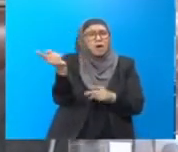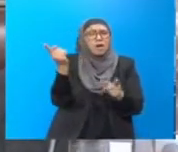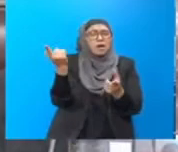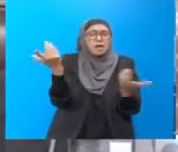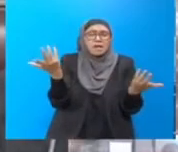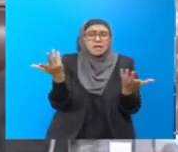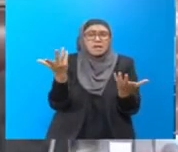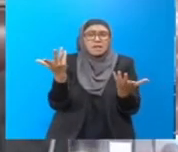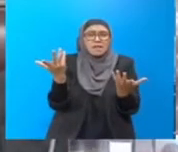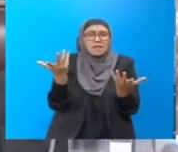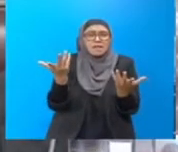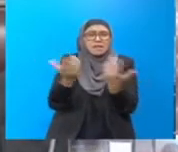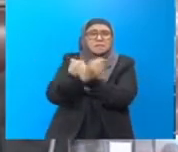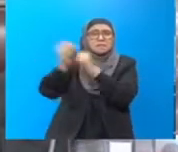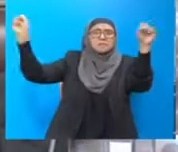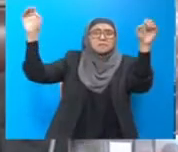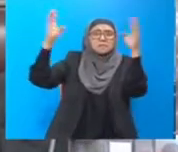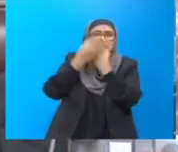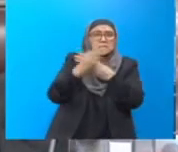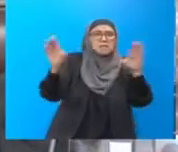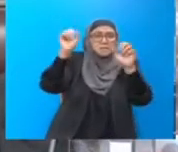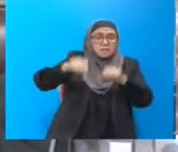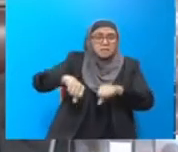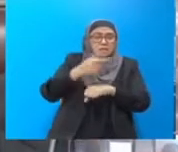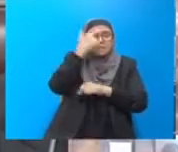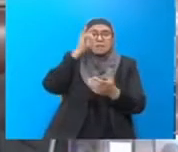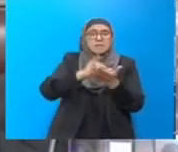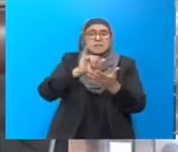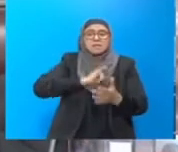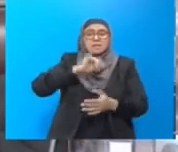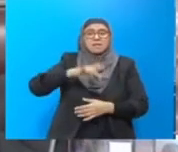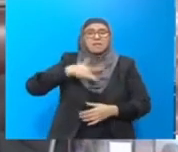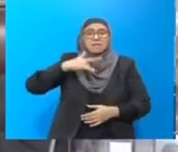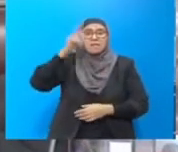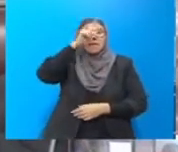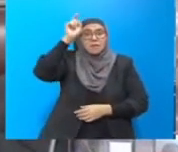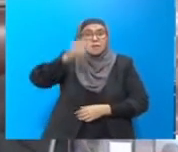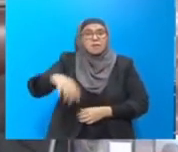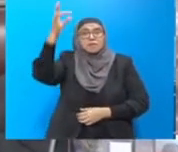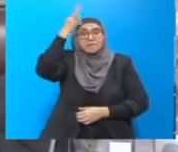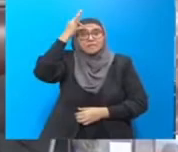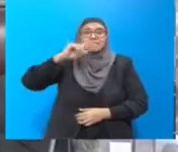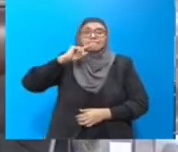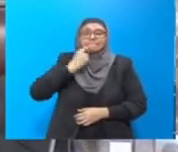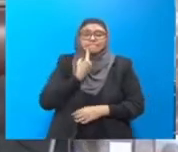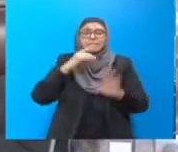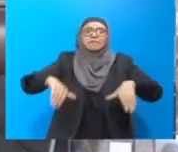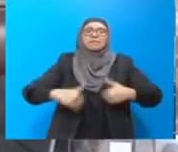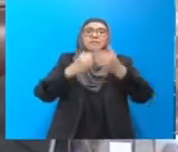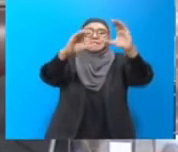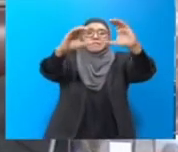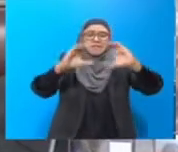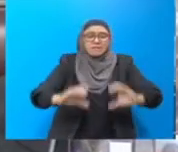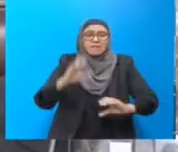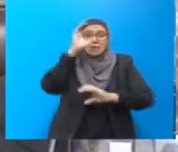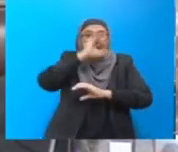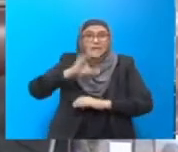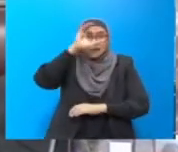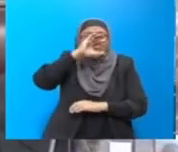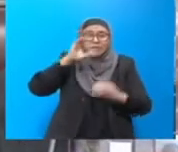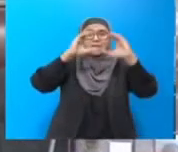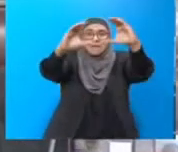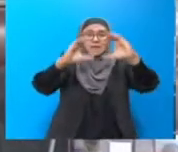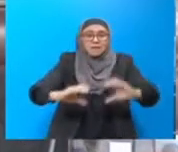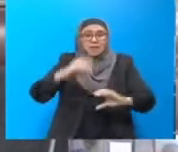kan Coba itulah saya gaze inilah waktunya traja berfikir secara serius bagaimana untuk mencari modus operandi